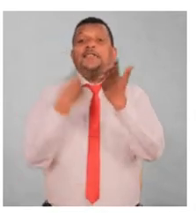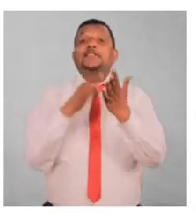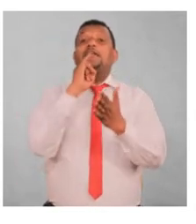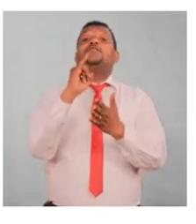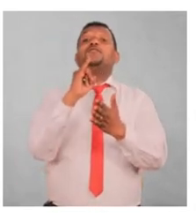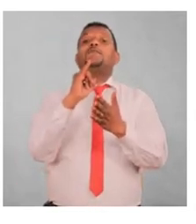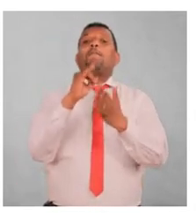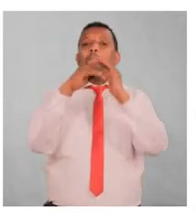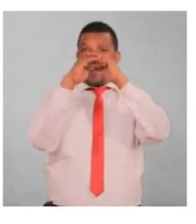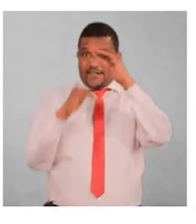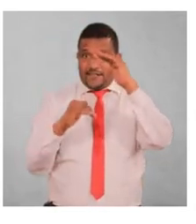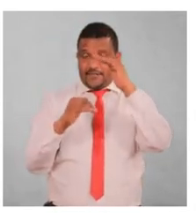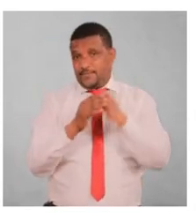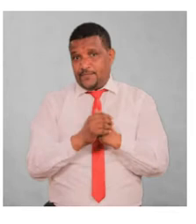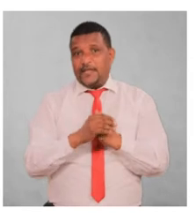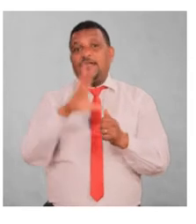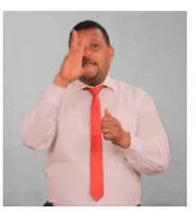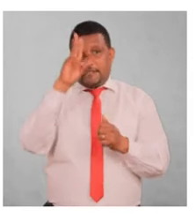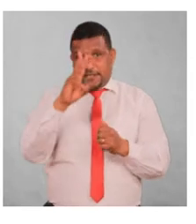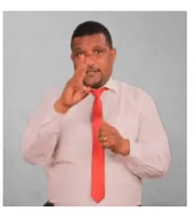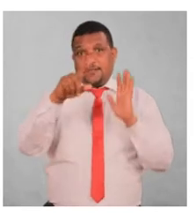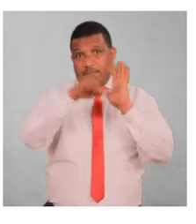एप्स -